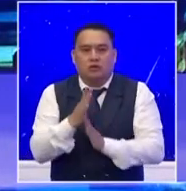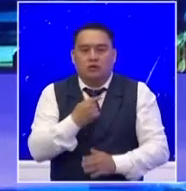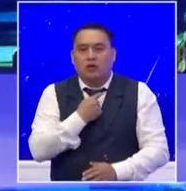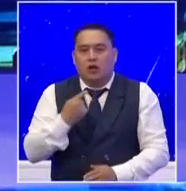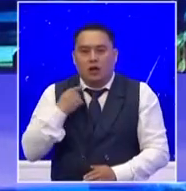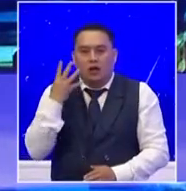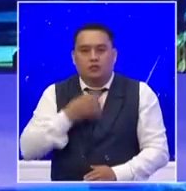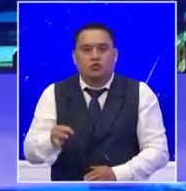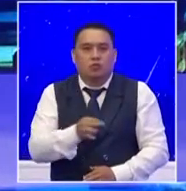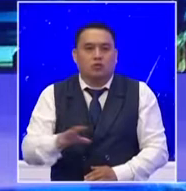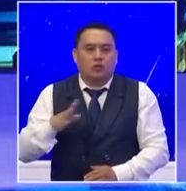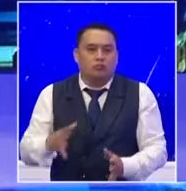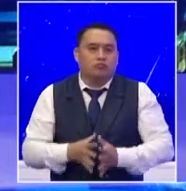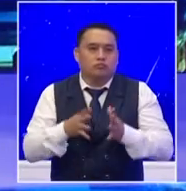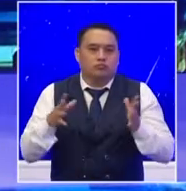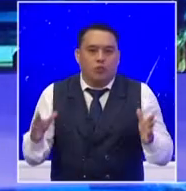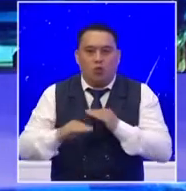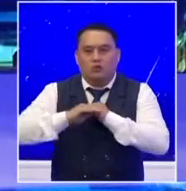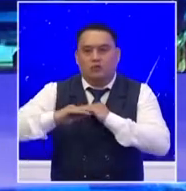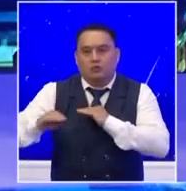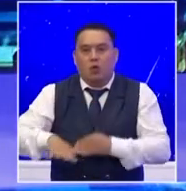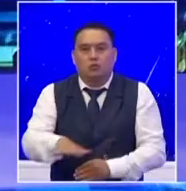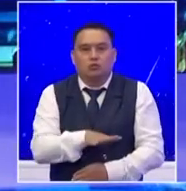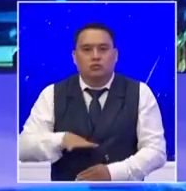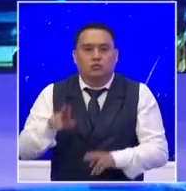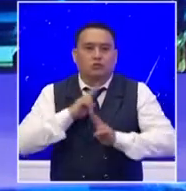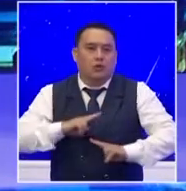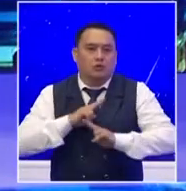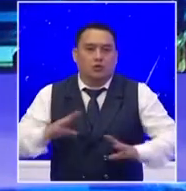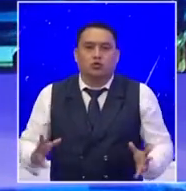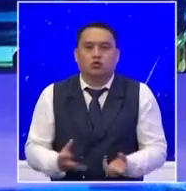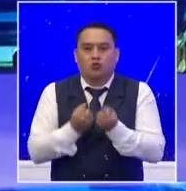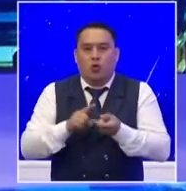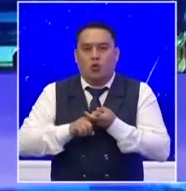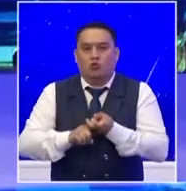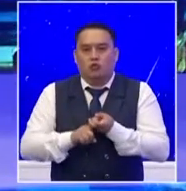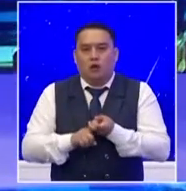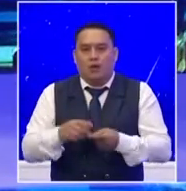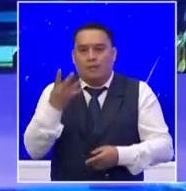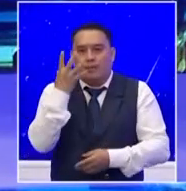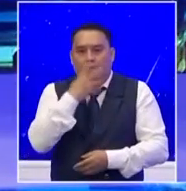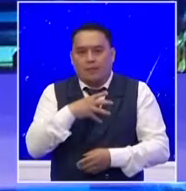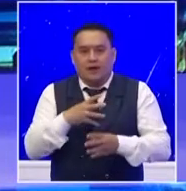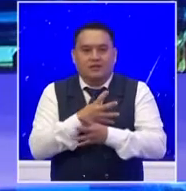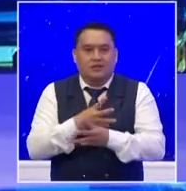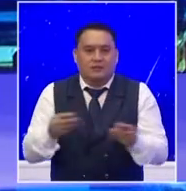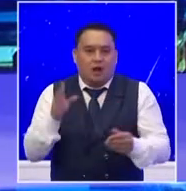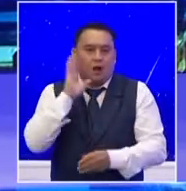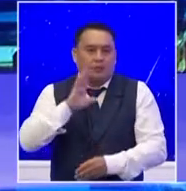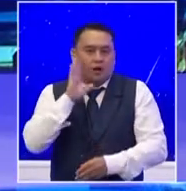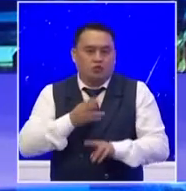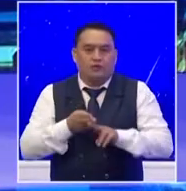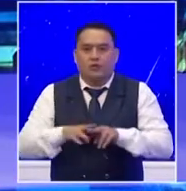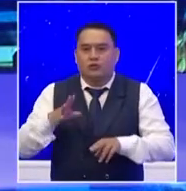года. Большинство пожаров пришлись на степные участки. Сотрудники ДЧС связывают это с внезапным потеплением погоды. Об этом не